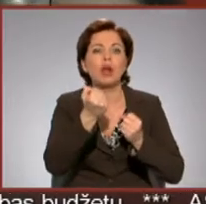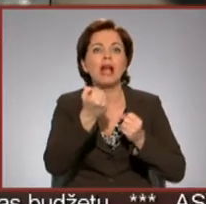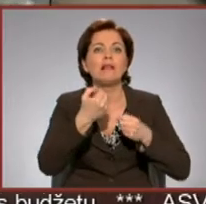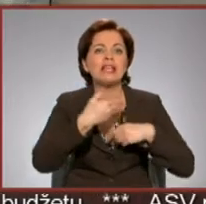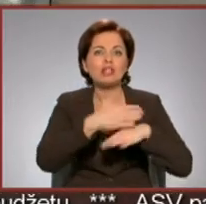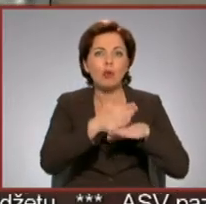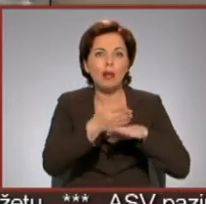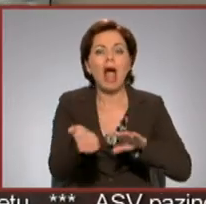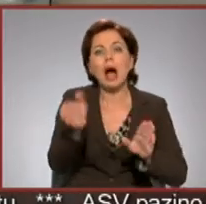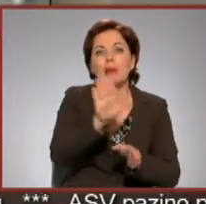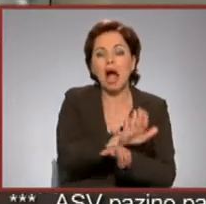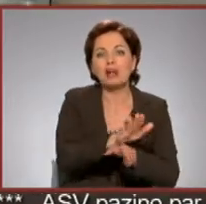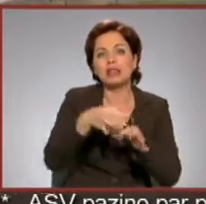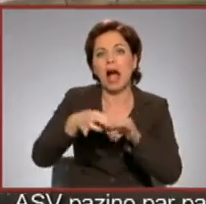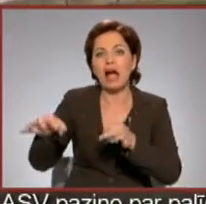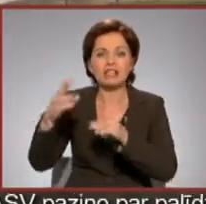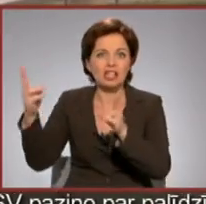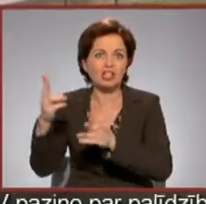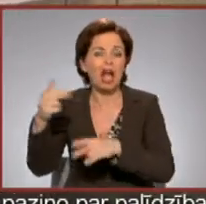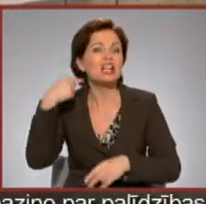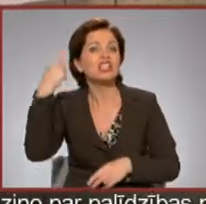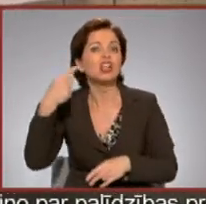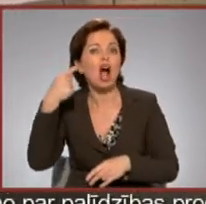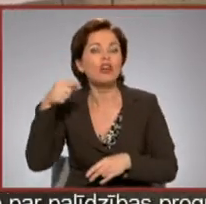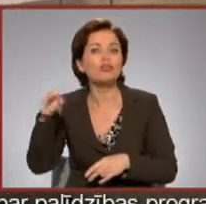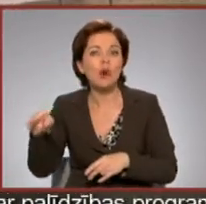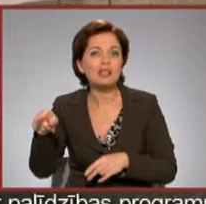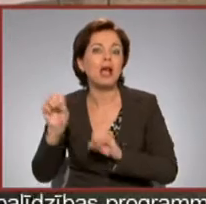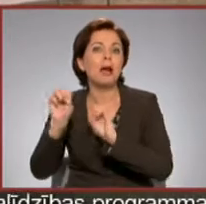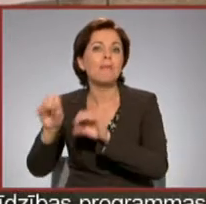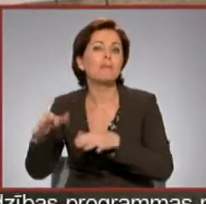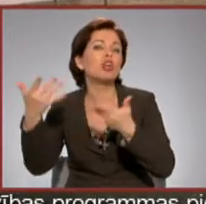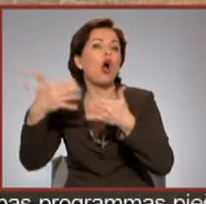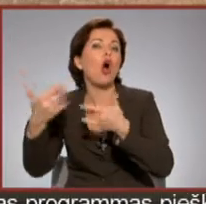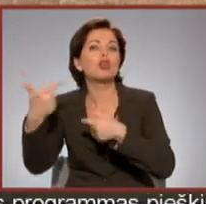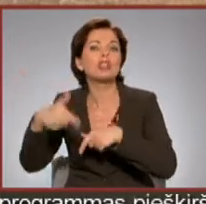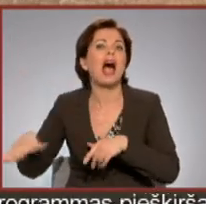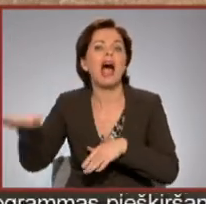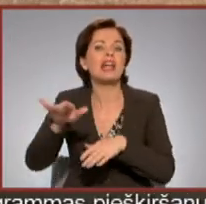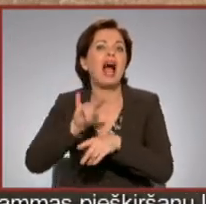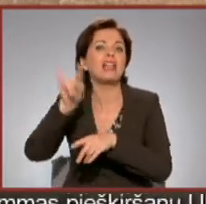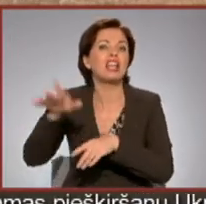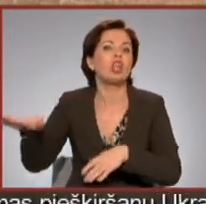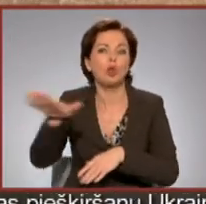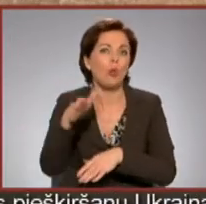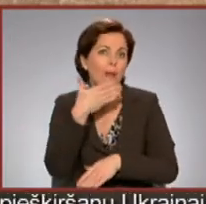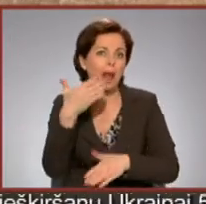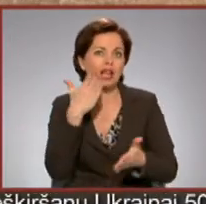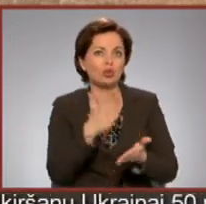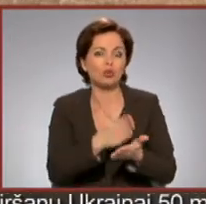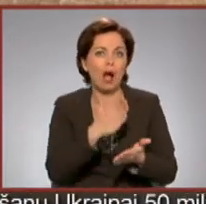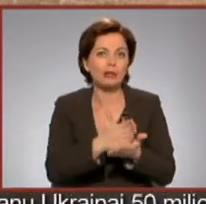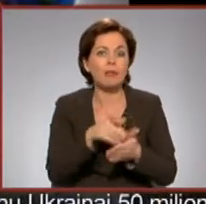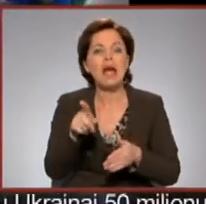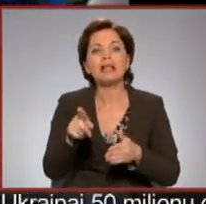Vidzemes televīzija. Strenču novada Kazruņģī pamestā holkoza laika lidlaukā par sestdienas notikumiem liecina vien izdedzis